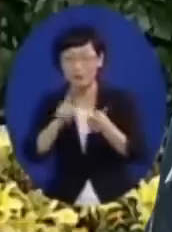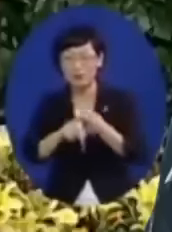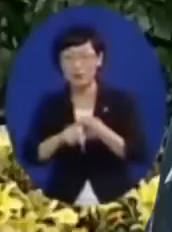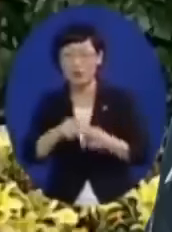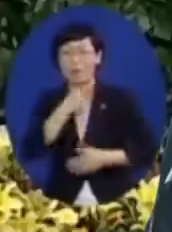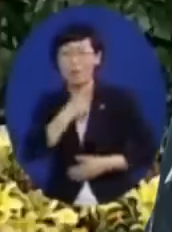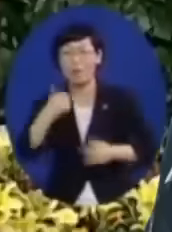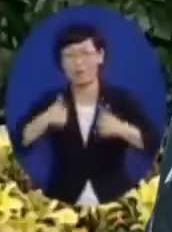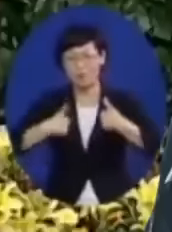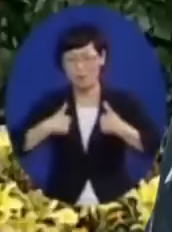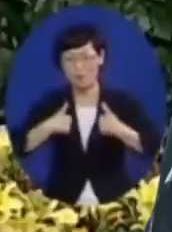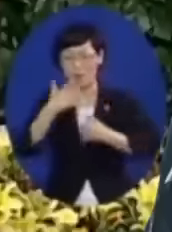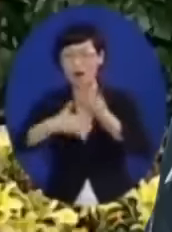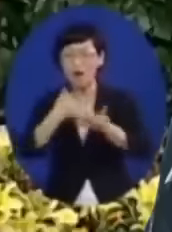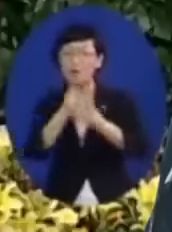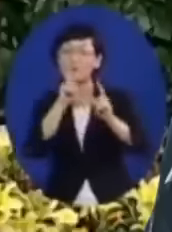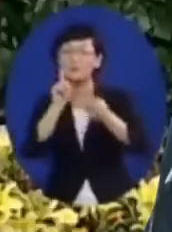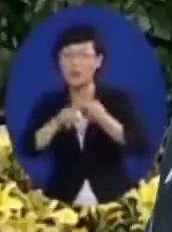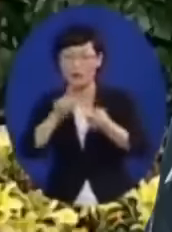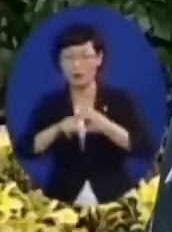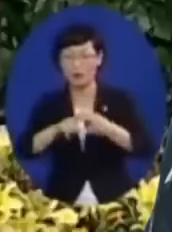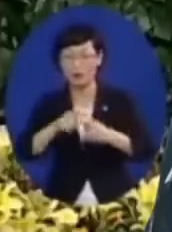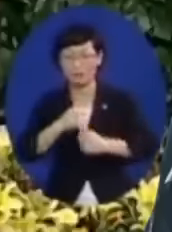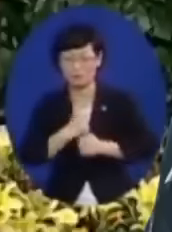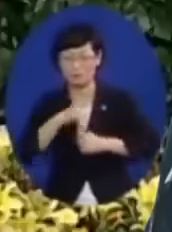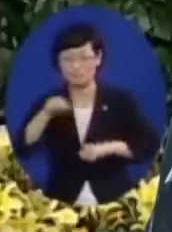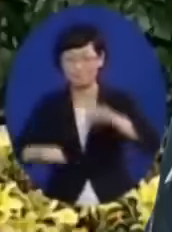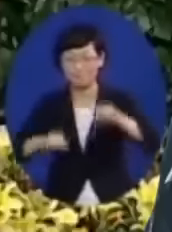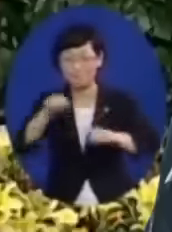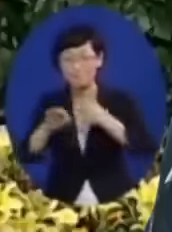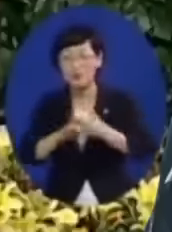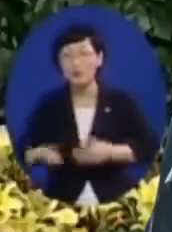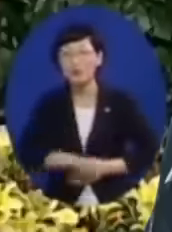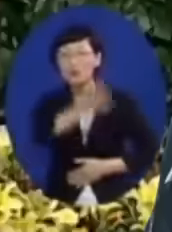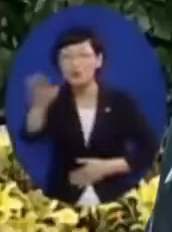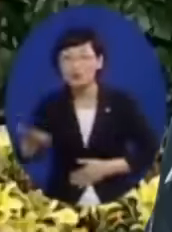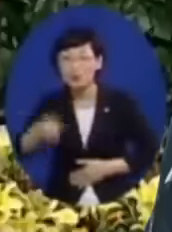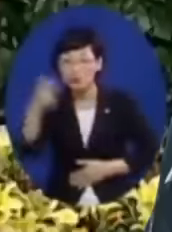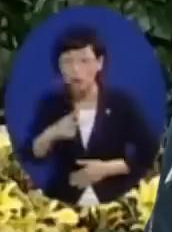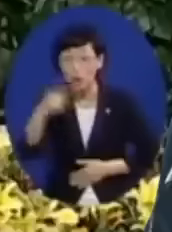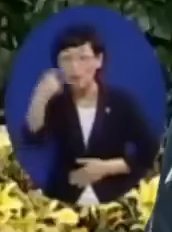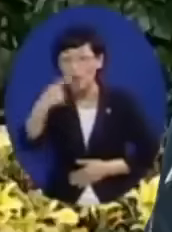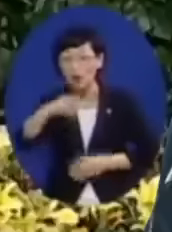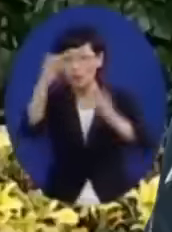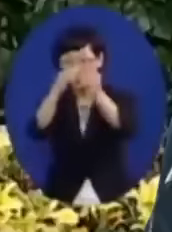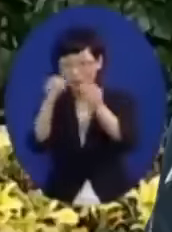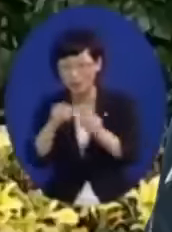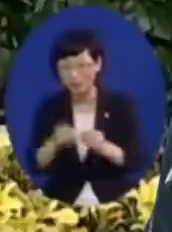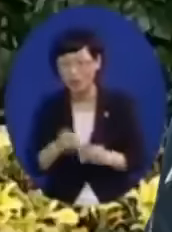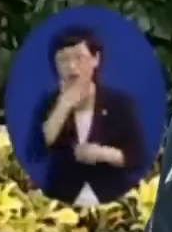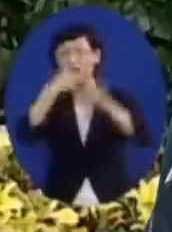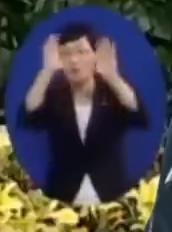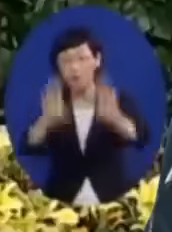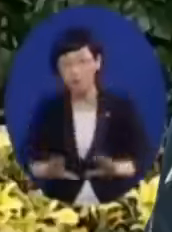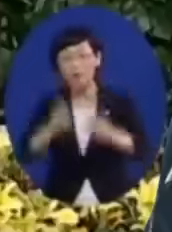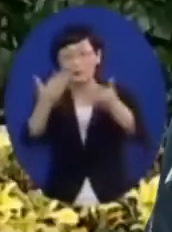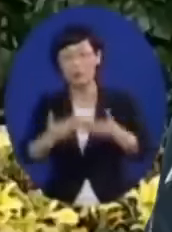기뻐하십니다. 말씀을 지켜 행할 때 하나님은 우리뿐 아니라 천대까지 축복해 주신다고 약속한